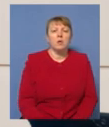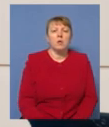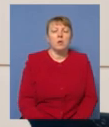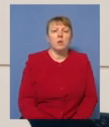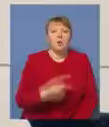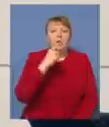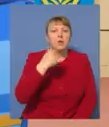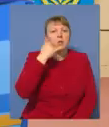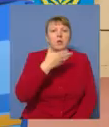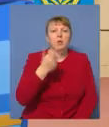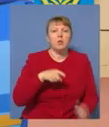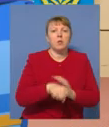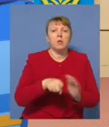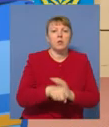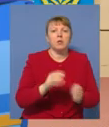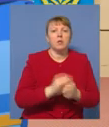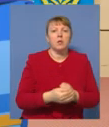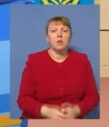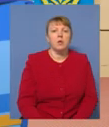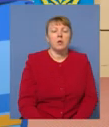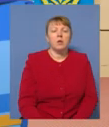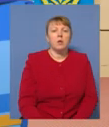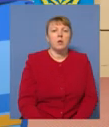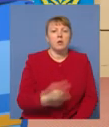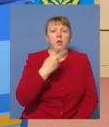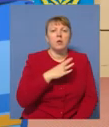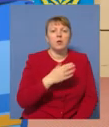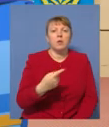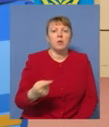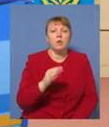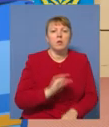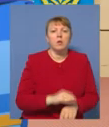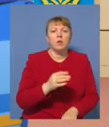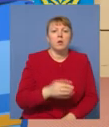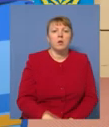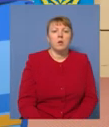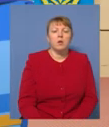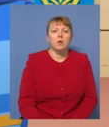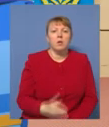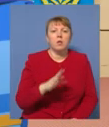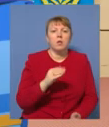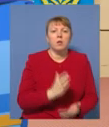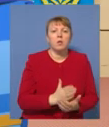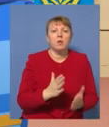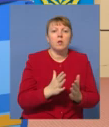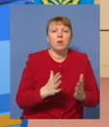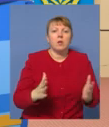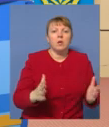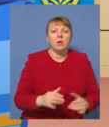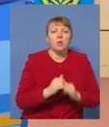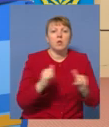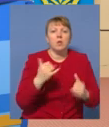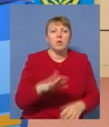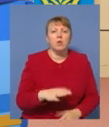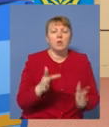И номер не отвечает. Да. То есть, как мы видим, различные факты мошенничества, они присутствуют, их становится все больше и больше с